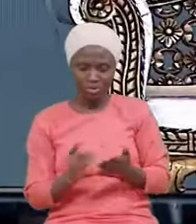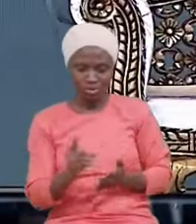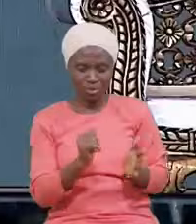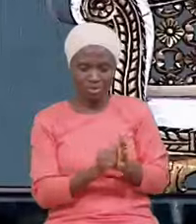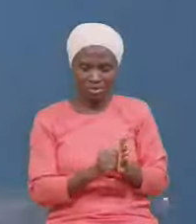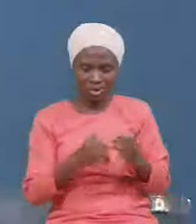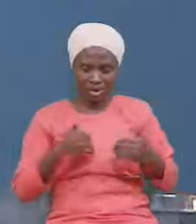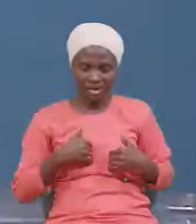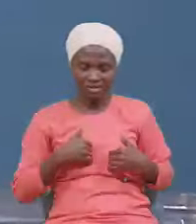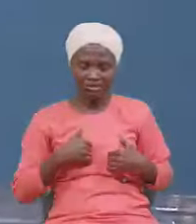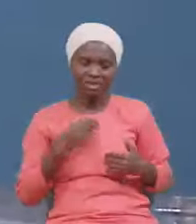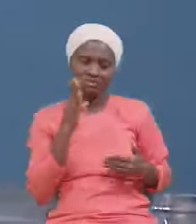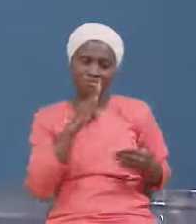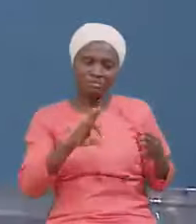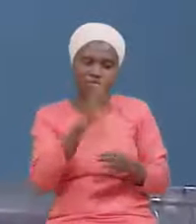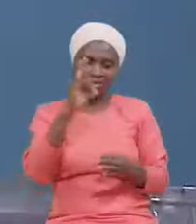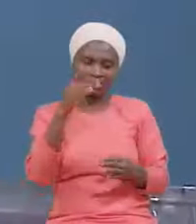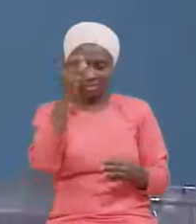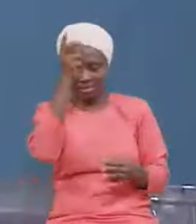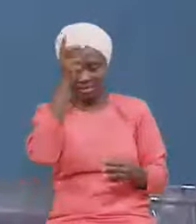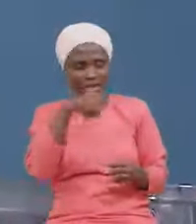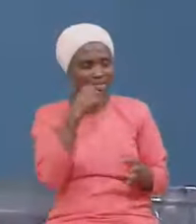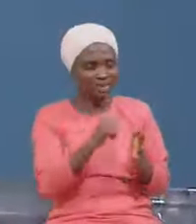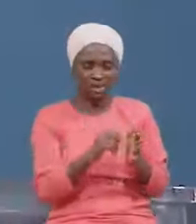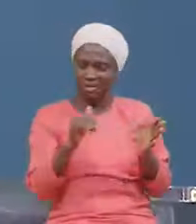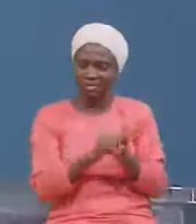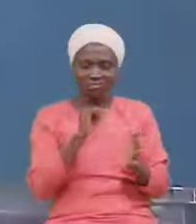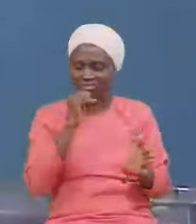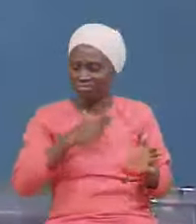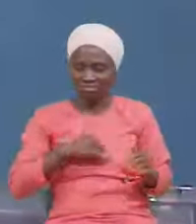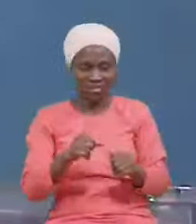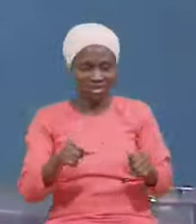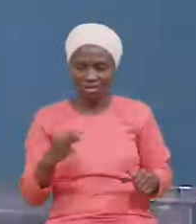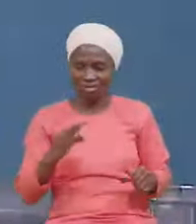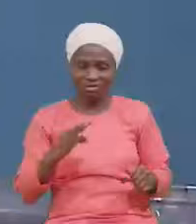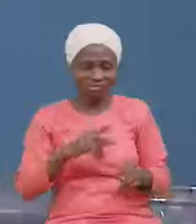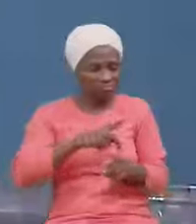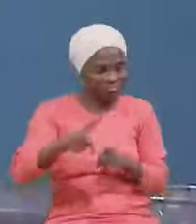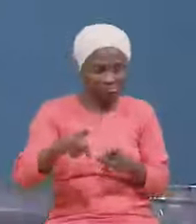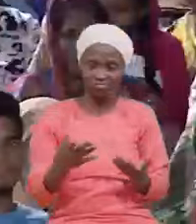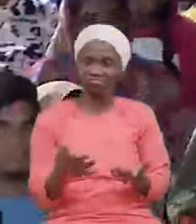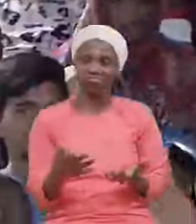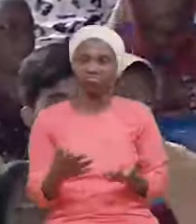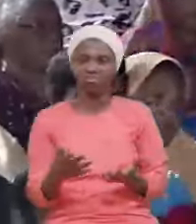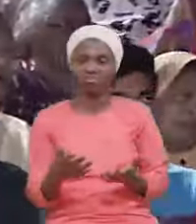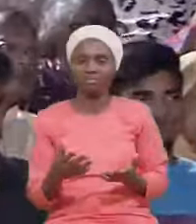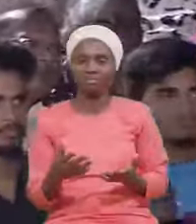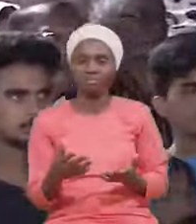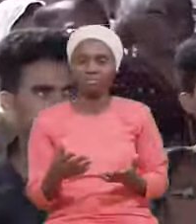them, they say, no, that's not my area or specialty. వారు ఆ విధానములో ఎంత నైపుణ్యత